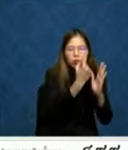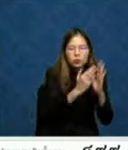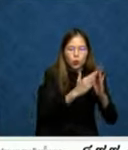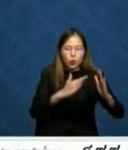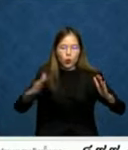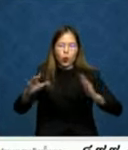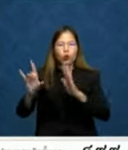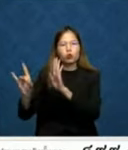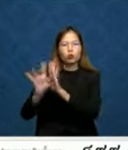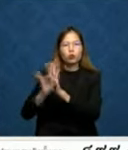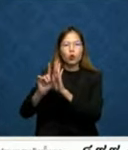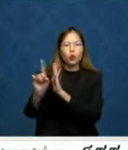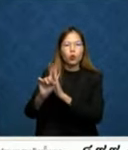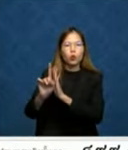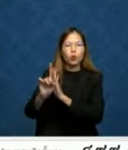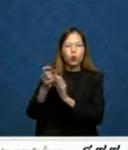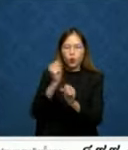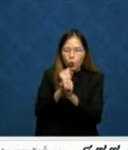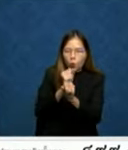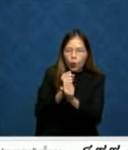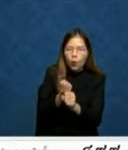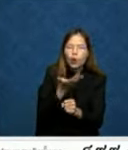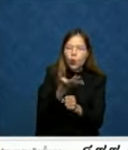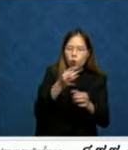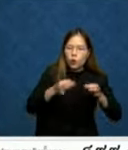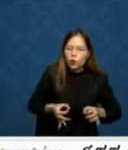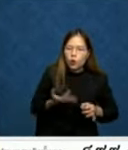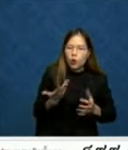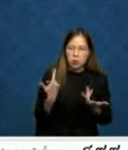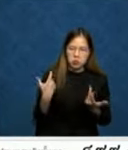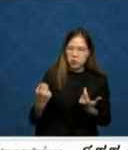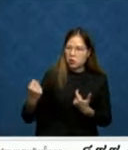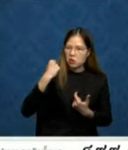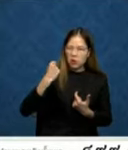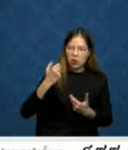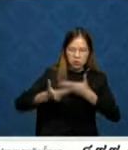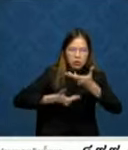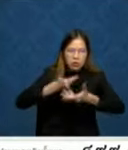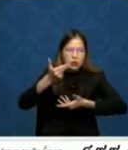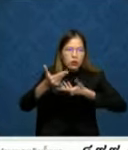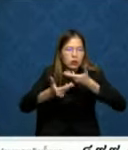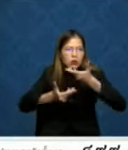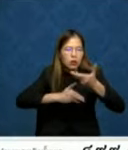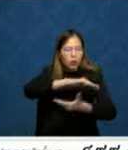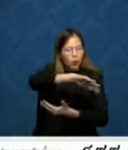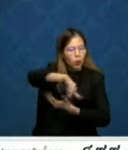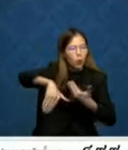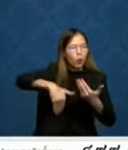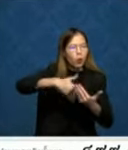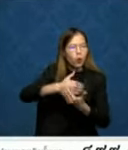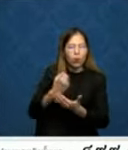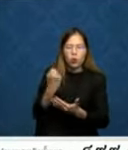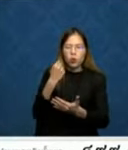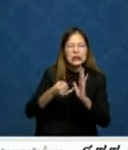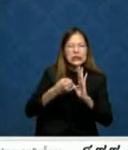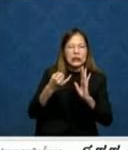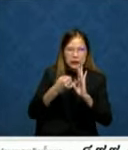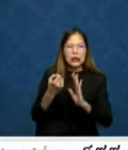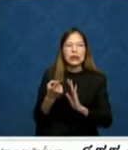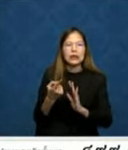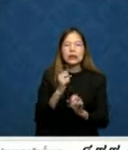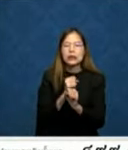ายน้ำด้วยปัจจัยเหล่านี้จะทำให้ผู้ขออนุญาตมีอำนาจเหนือตลาดสูงมากจนสามารถครอบงำเศรษฐกิจการค้าของประเทศได้โดยง่ายและจ